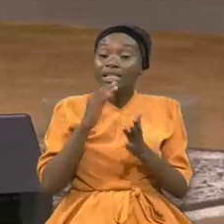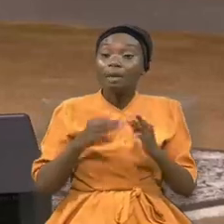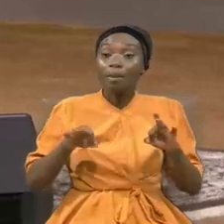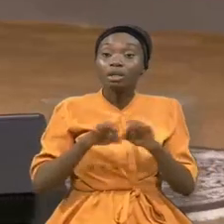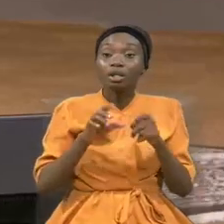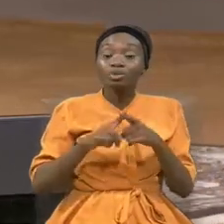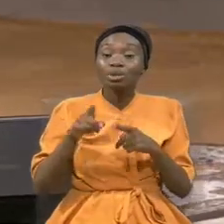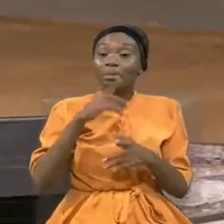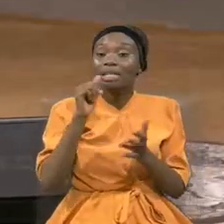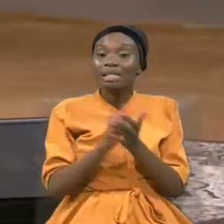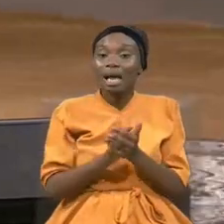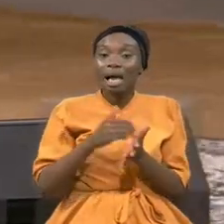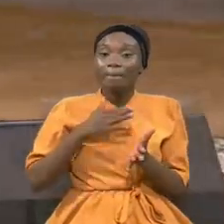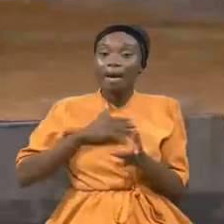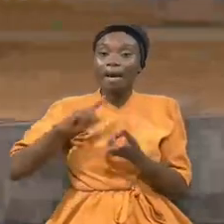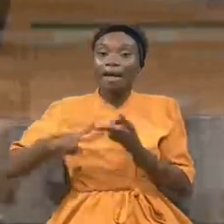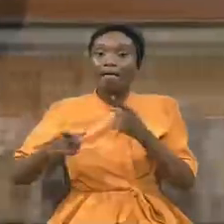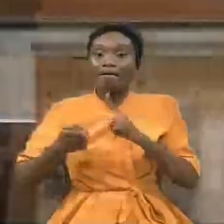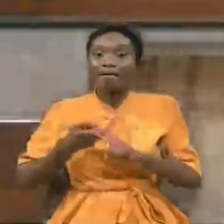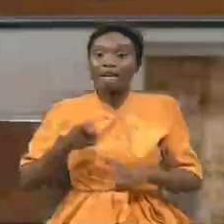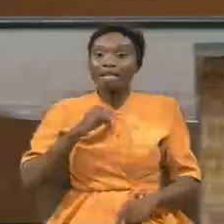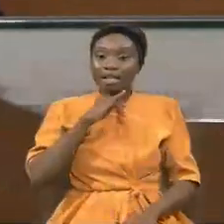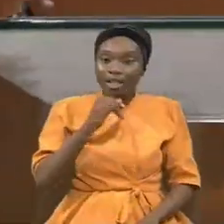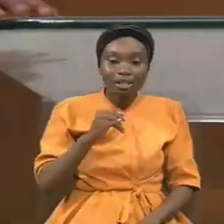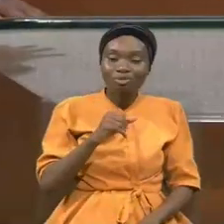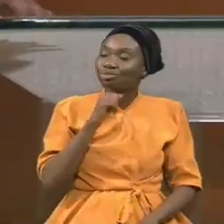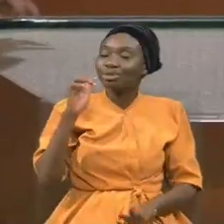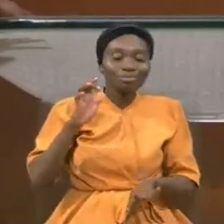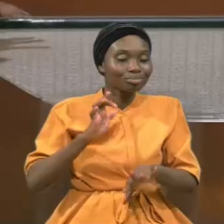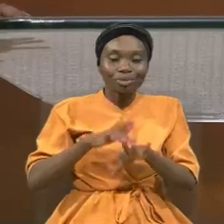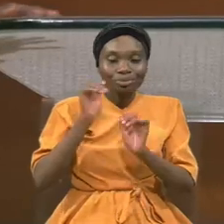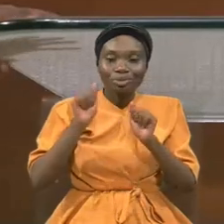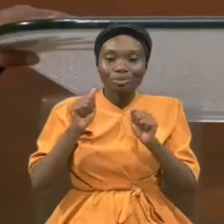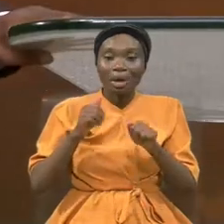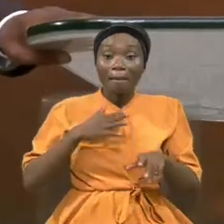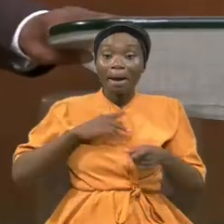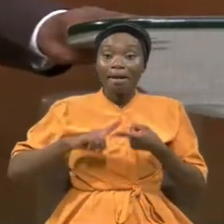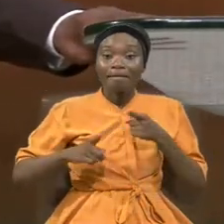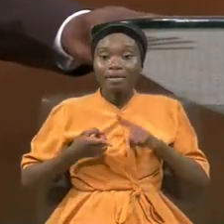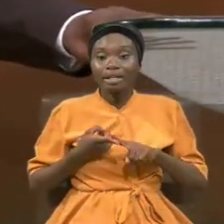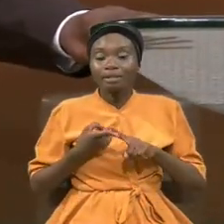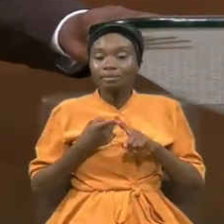ne les embête pas. Ce qui les embête, c'est que oui, mon ami est intouchable.